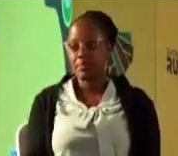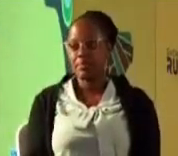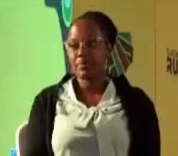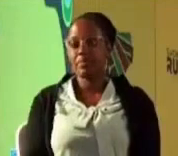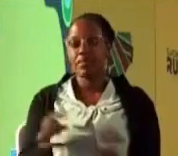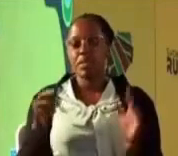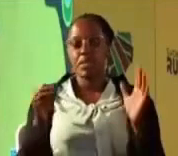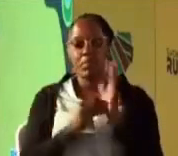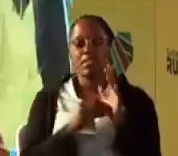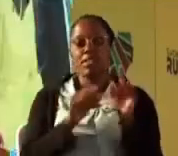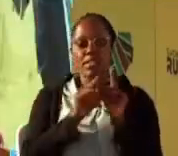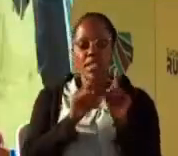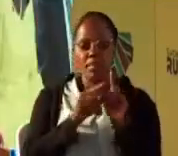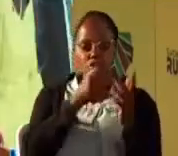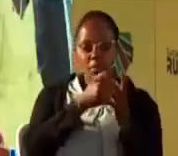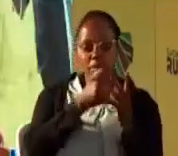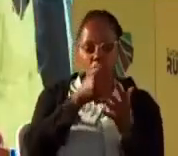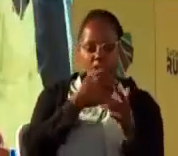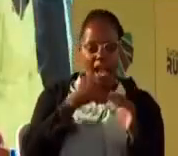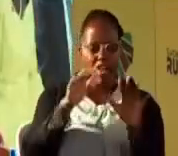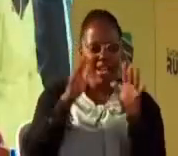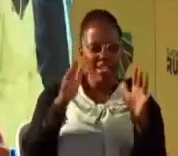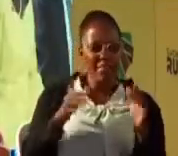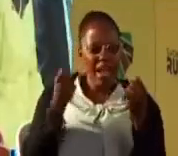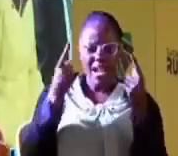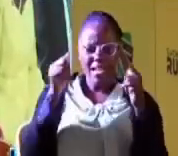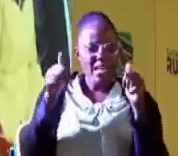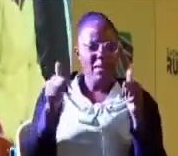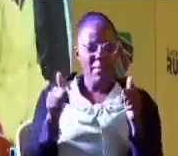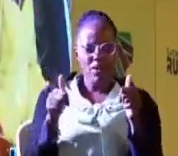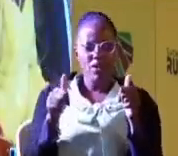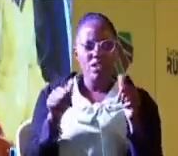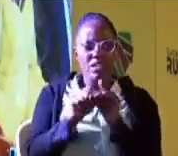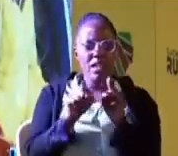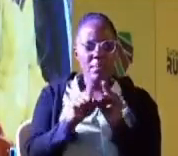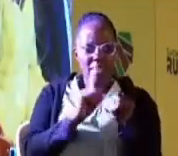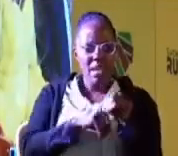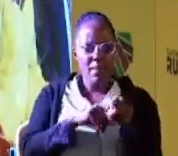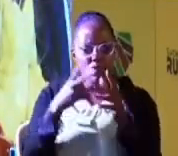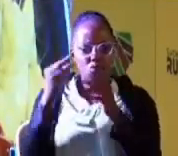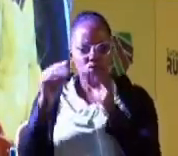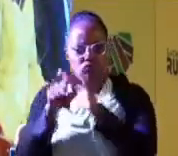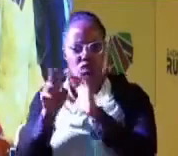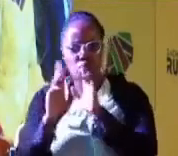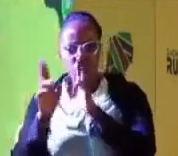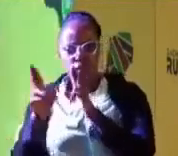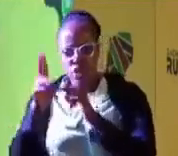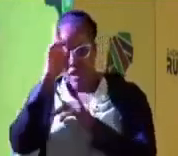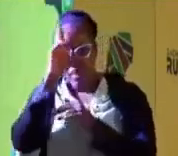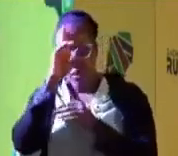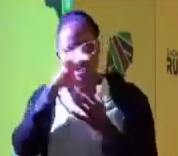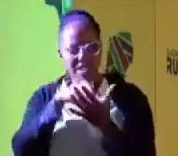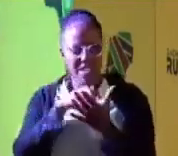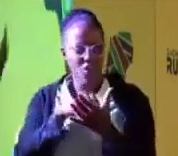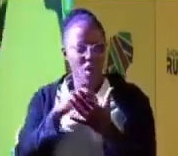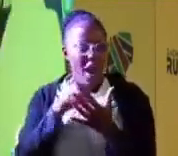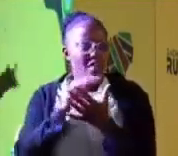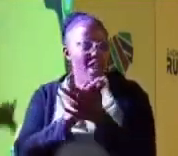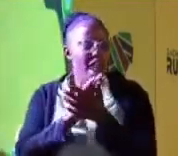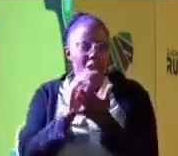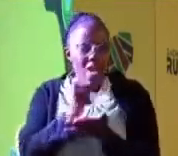tuwaweke kwa desk. Sikuelewa. Ona juu ukienda kuripot hakuna